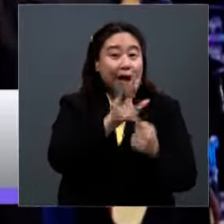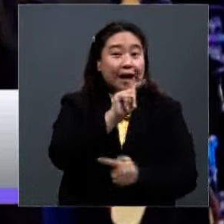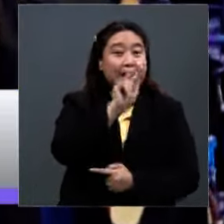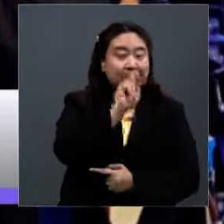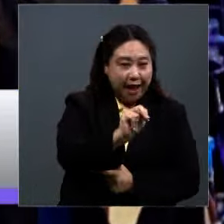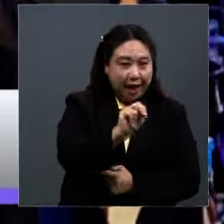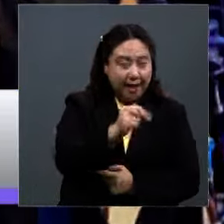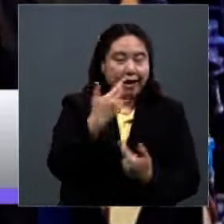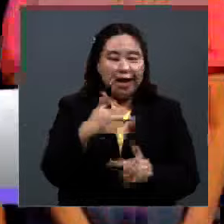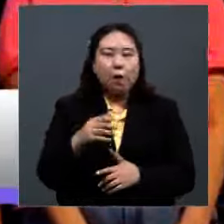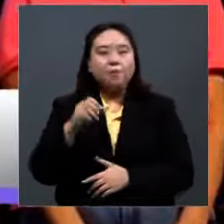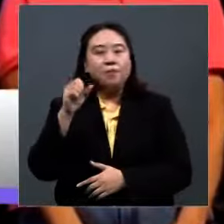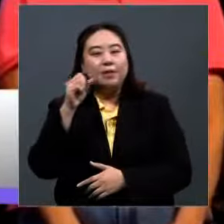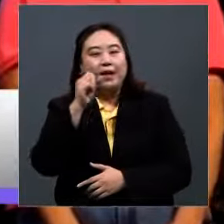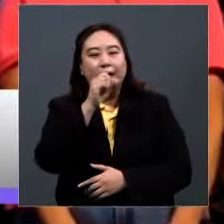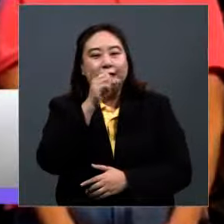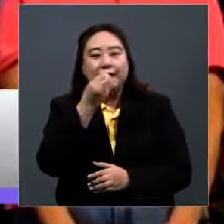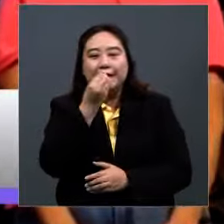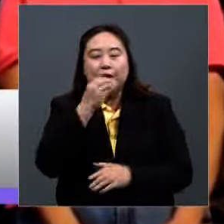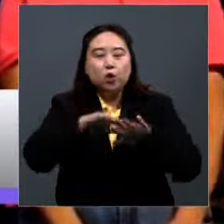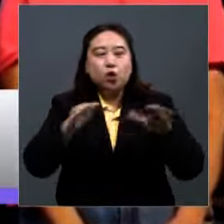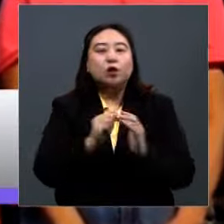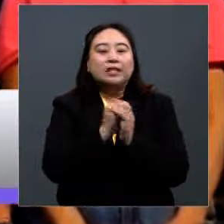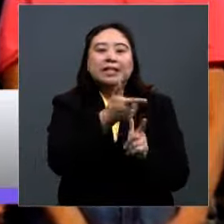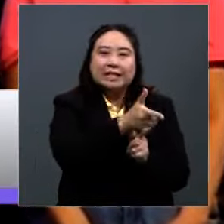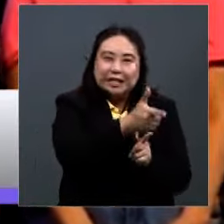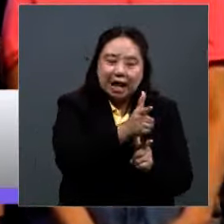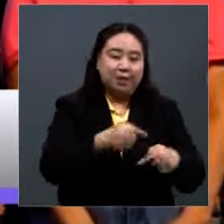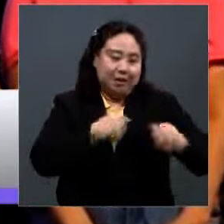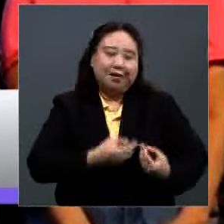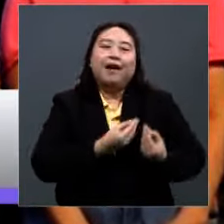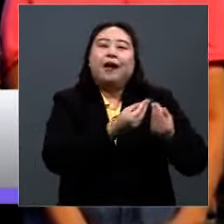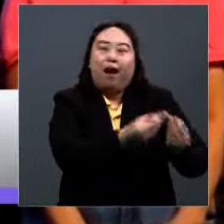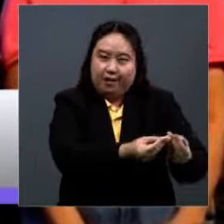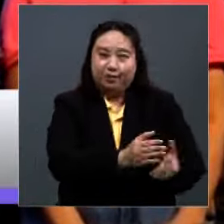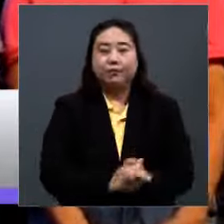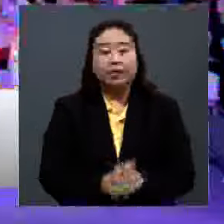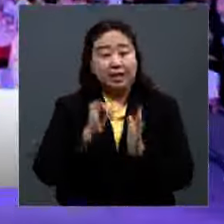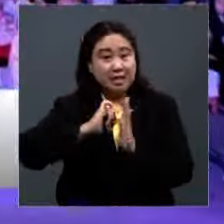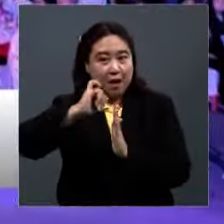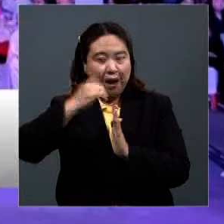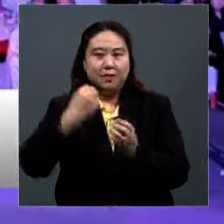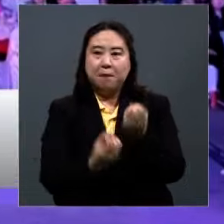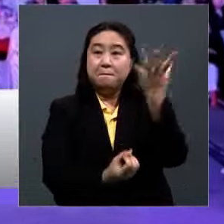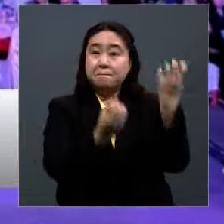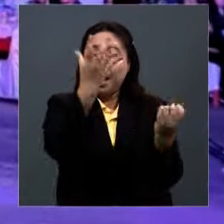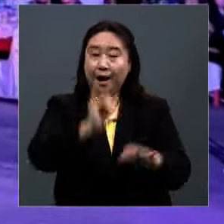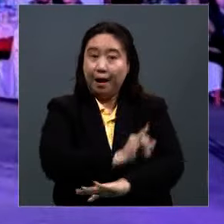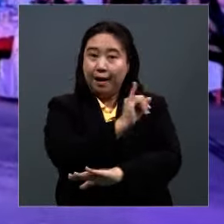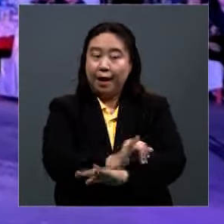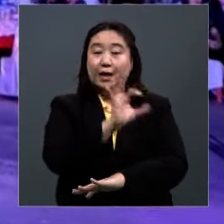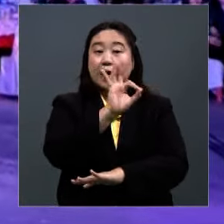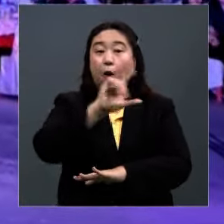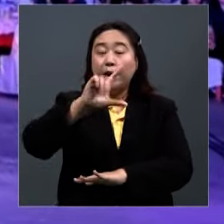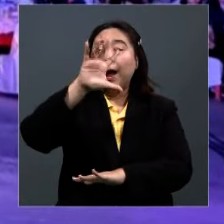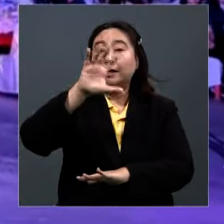ะจีนเพื่อเป็นกำลังใจในการปฏิบัติงานในปีต่อๆไปด้วยจังหวัดเชียงใหม่มีผืนป่ากว่า9,500,000 ไร่ต